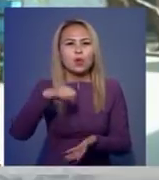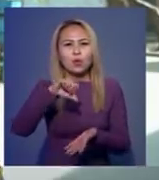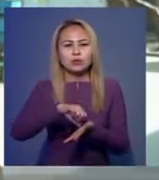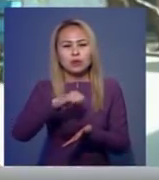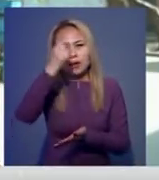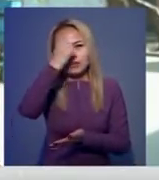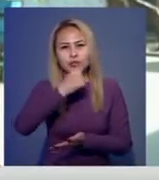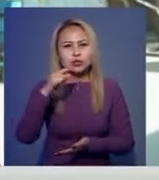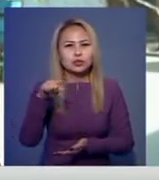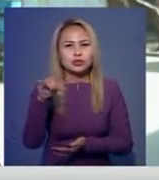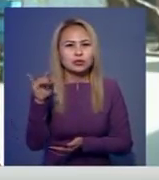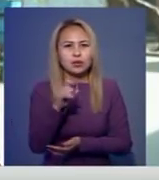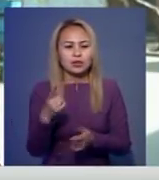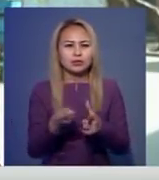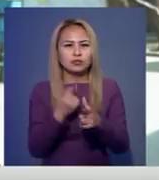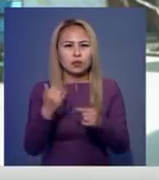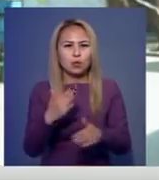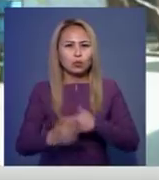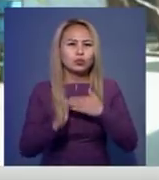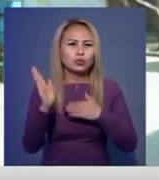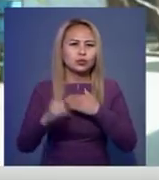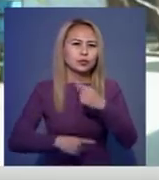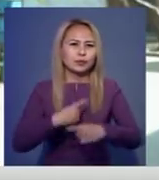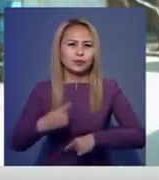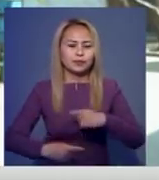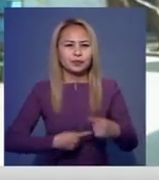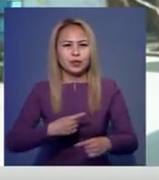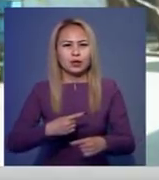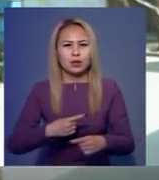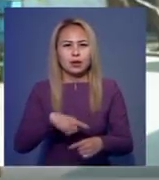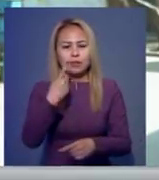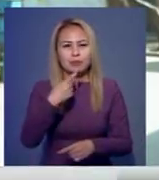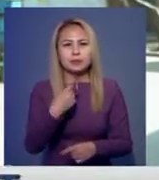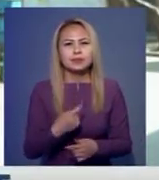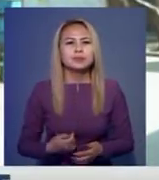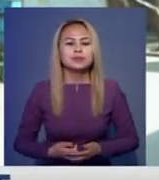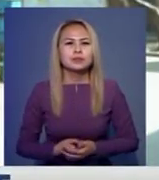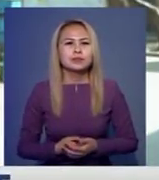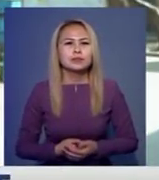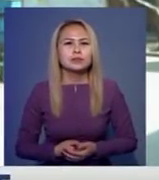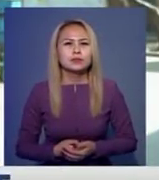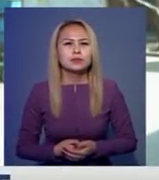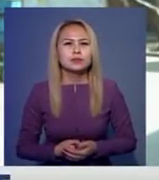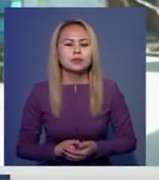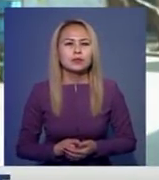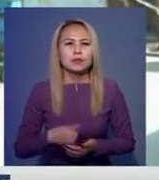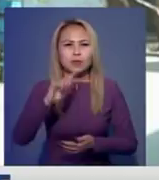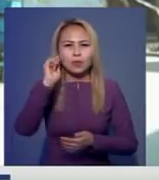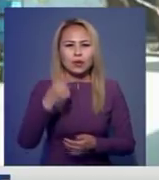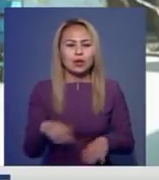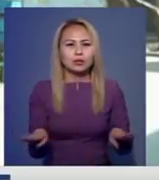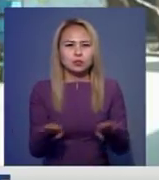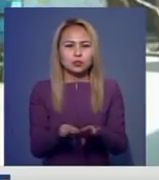мұны алғысымызды айтамыз. Болашақ ұрпағымыз алдымызда айтқан ата-бабаларымыздың соғысты